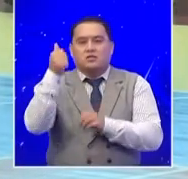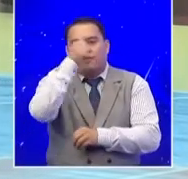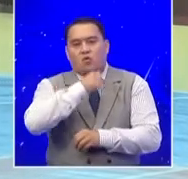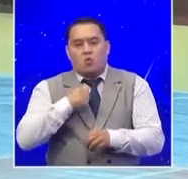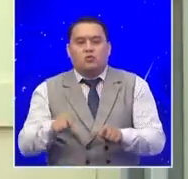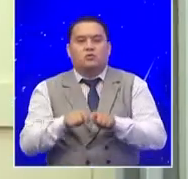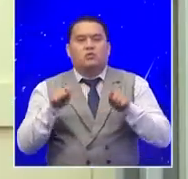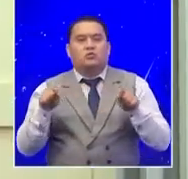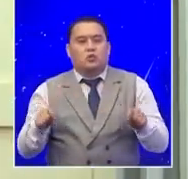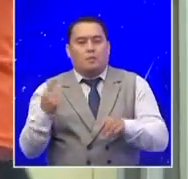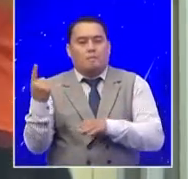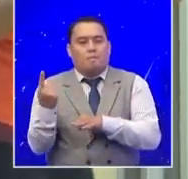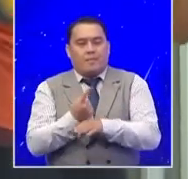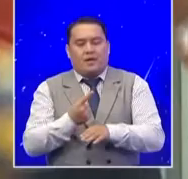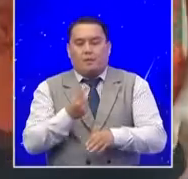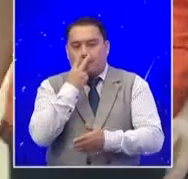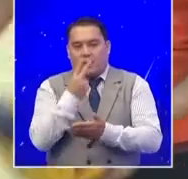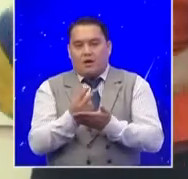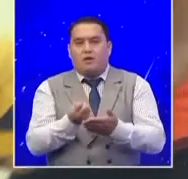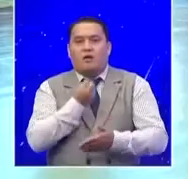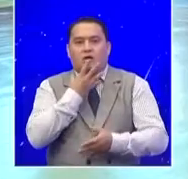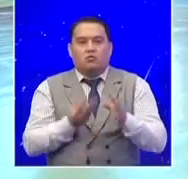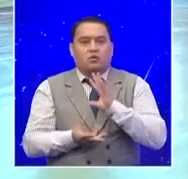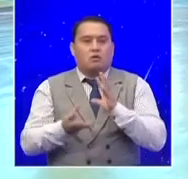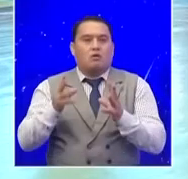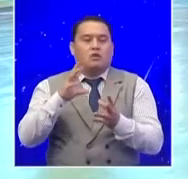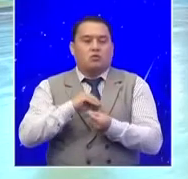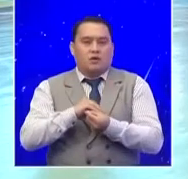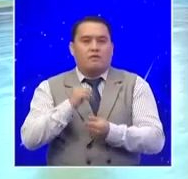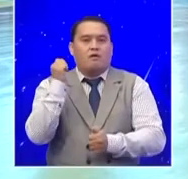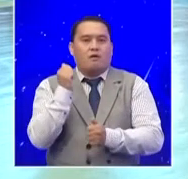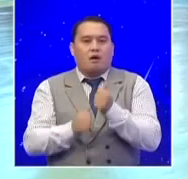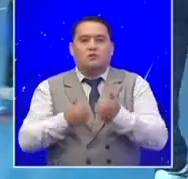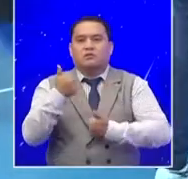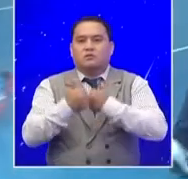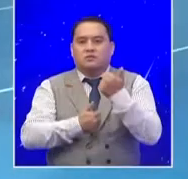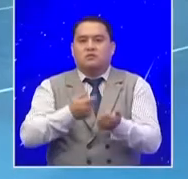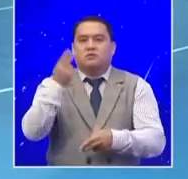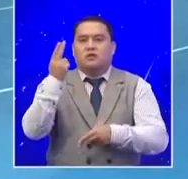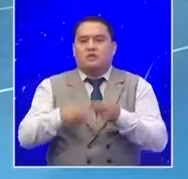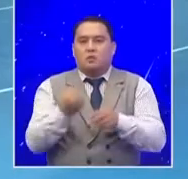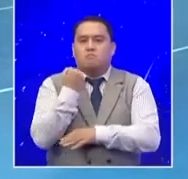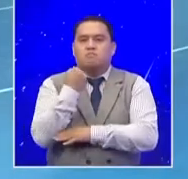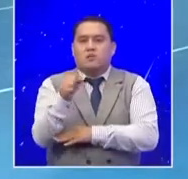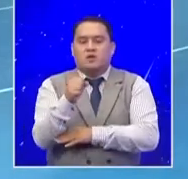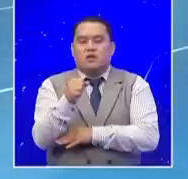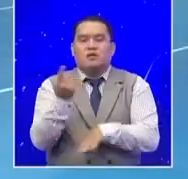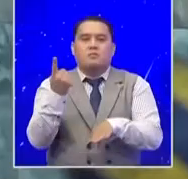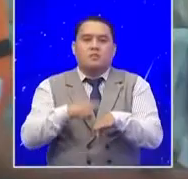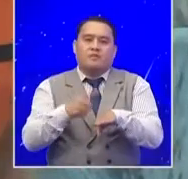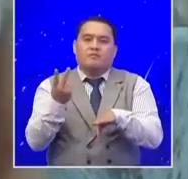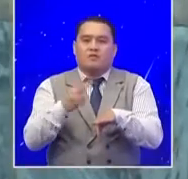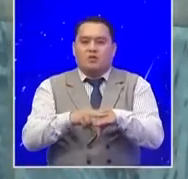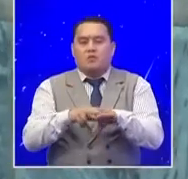года. Уже с первых лет спортсмены начали показывать хорошие результаты. Практически каждое соревнование завершалось либо победой, либо призовым местом. Все